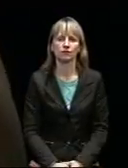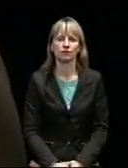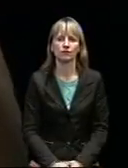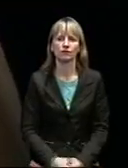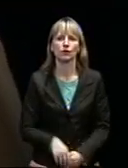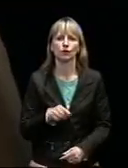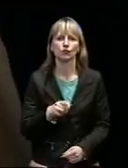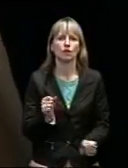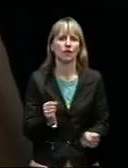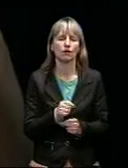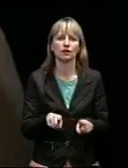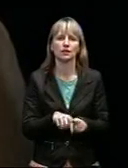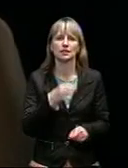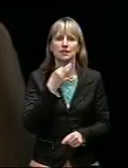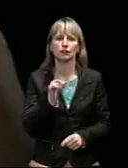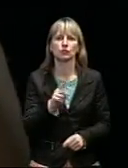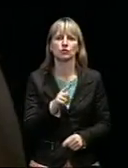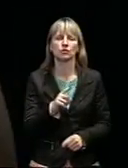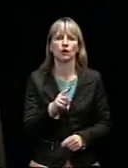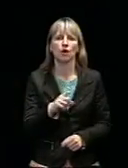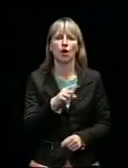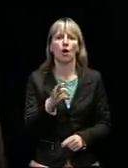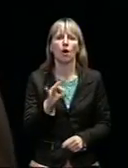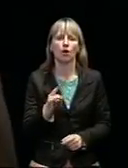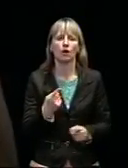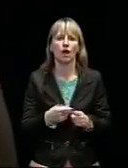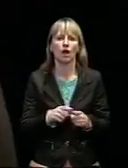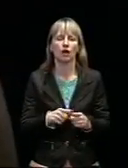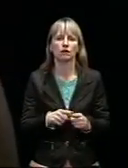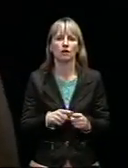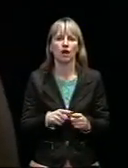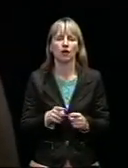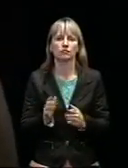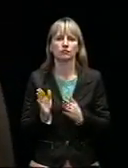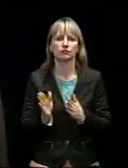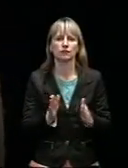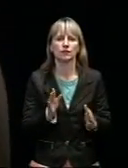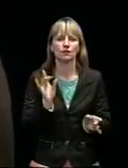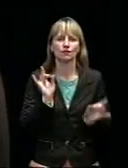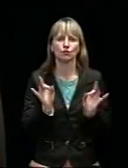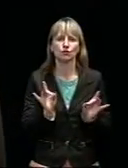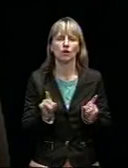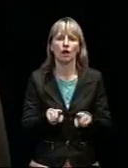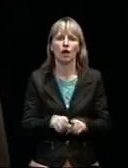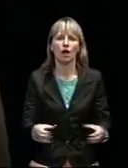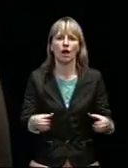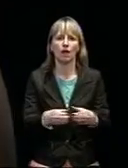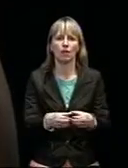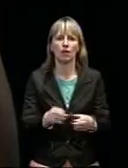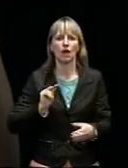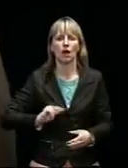здесь невозможно так сказать, потому что хор — это гармонический строй, это как командная